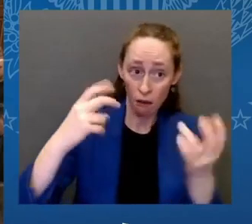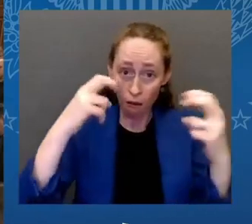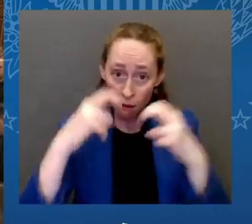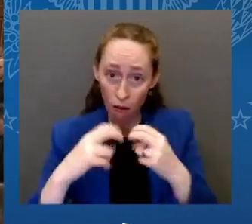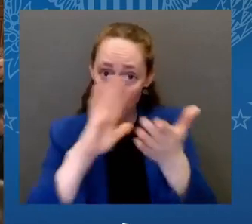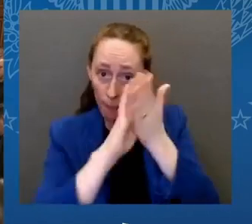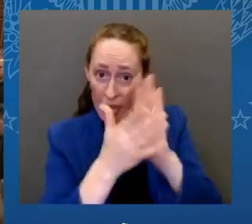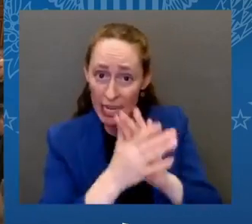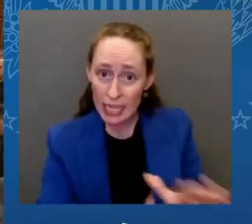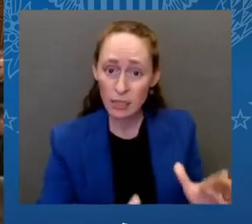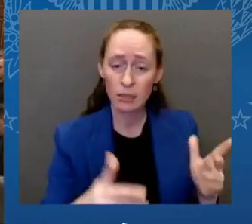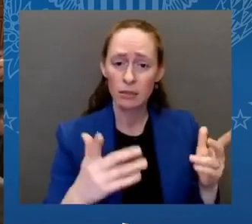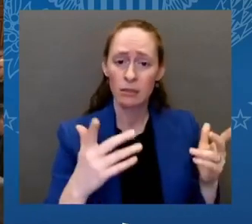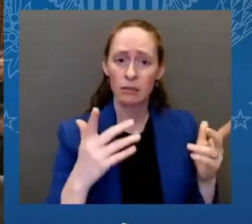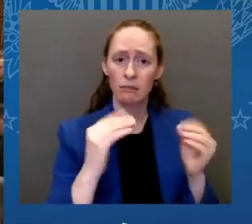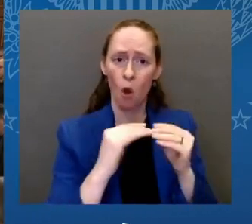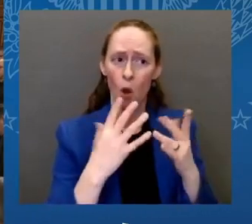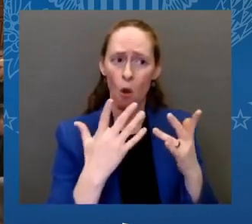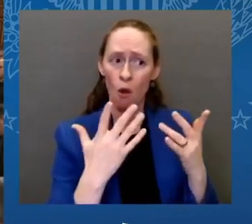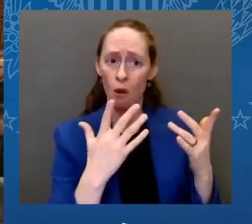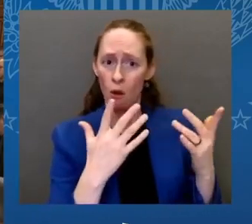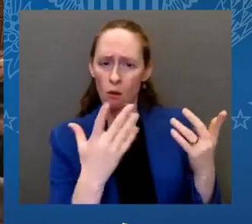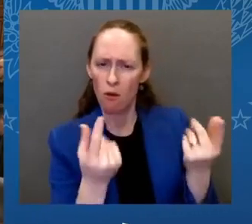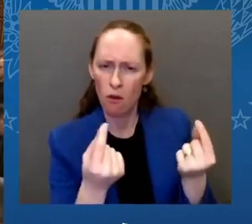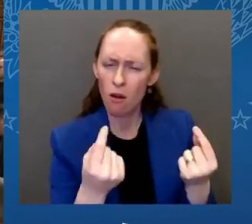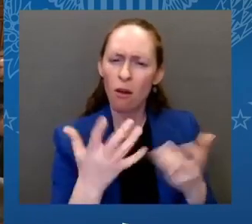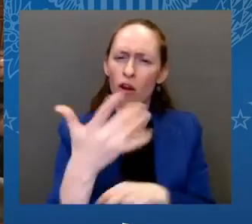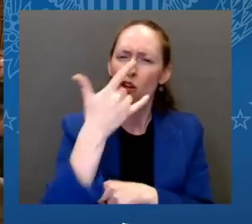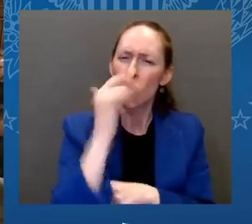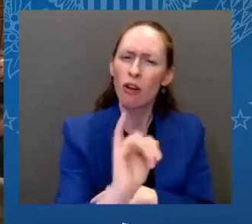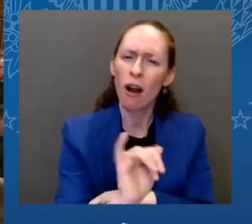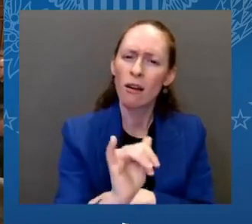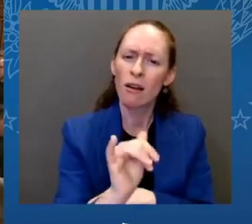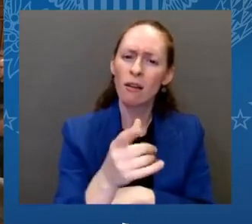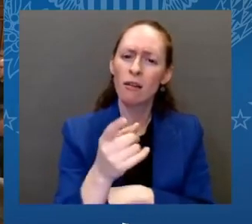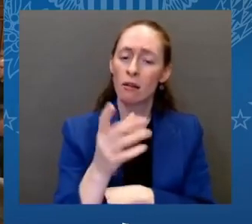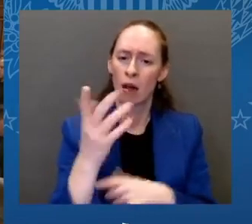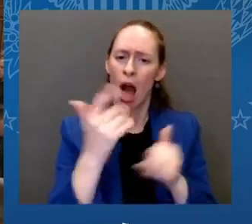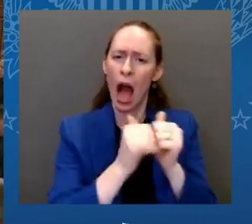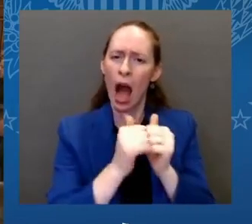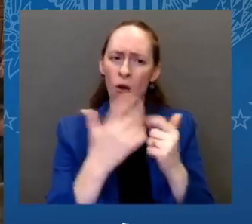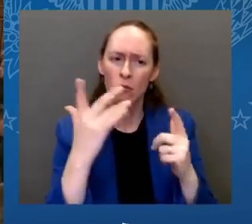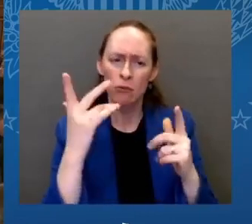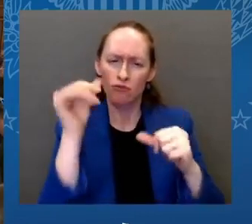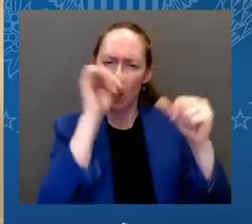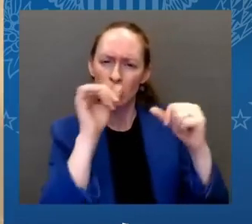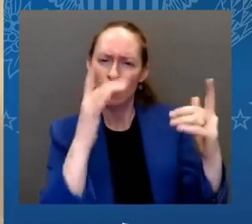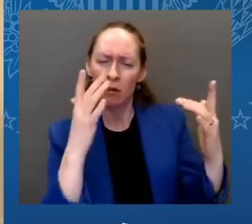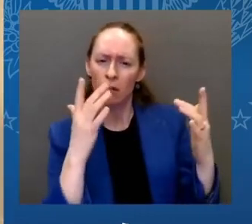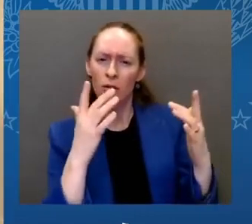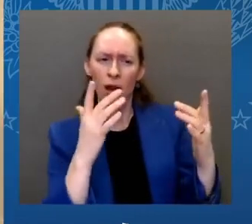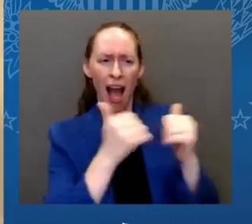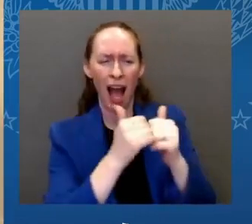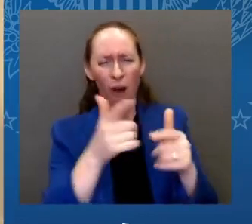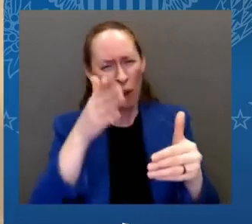чи мирними переговорами? Отже, президенти Байден і Зеленський, яке ваше бачення подальших дій